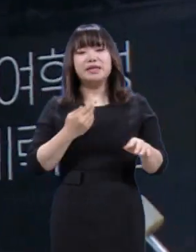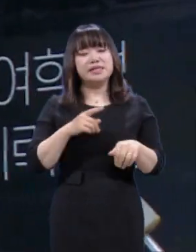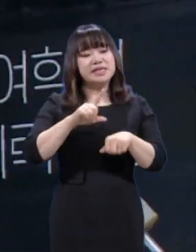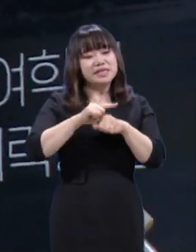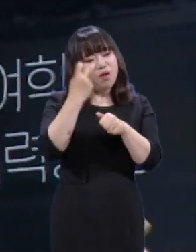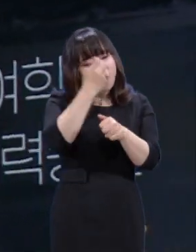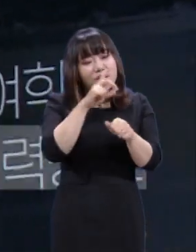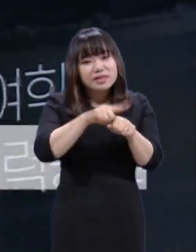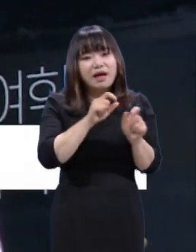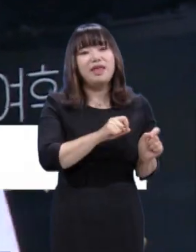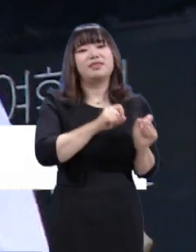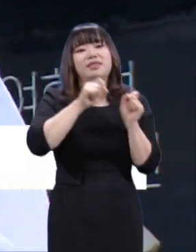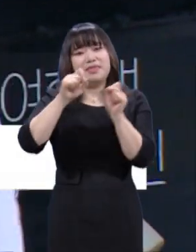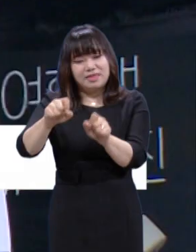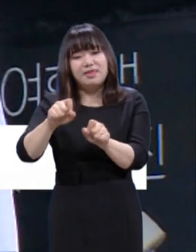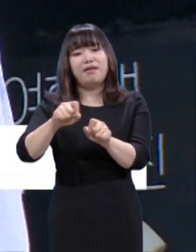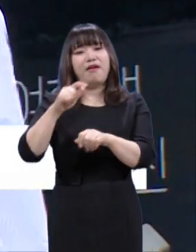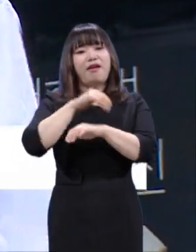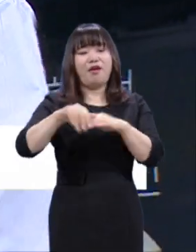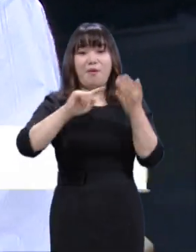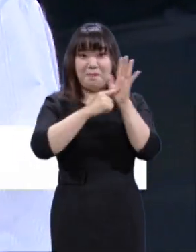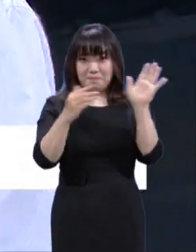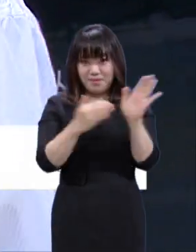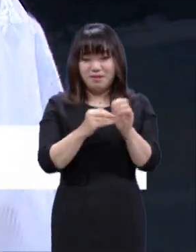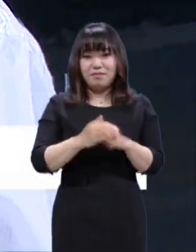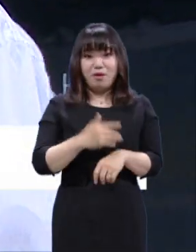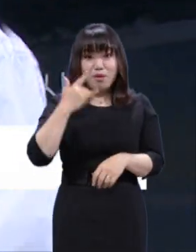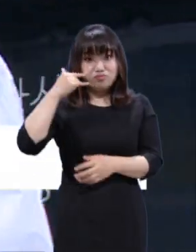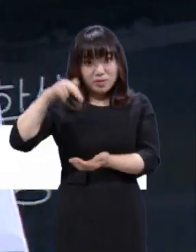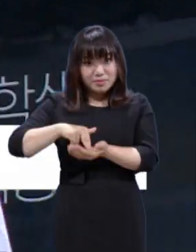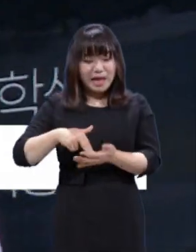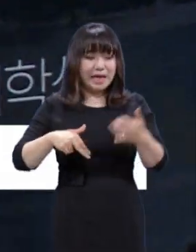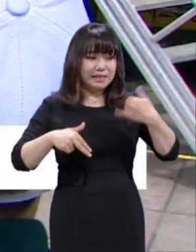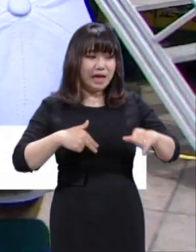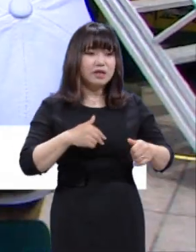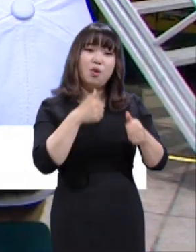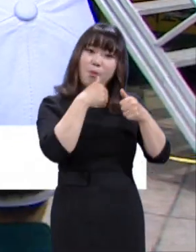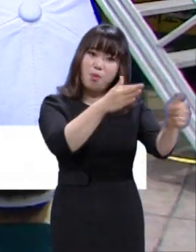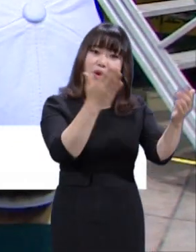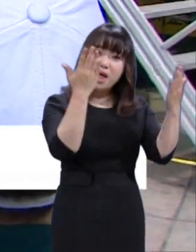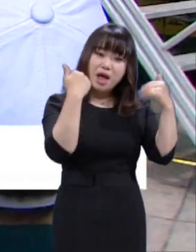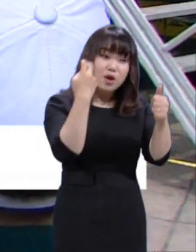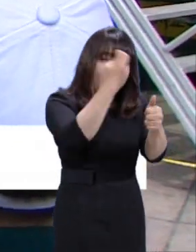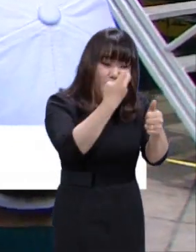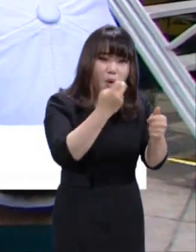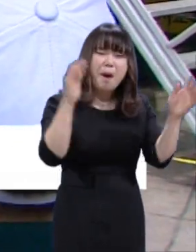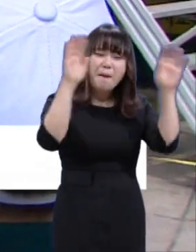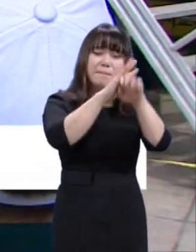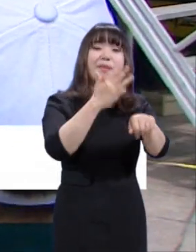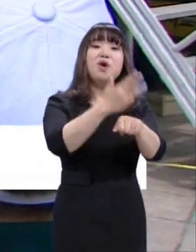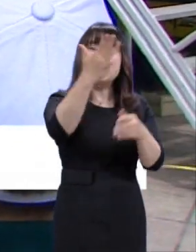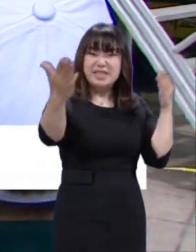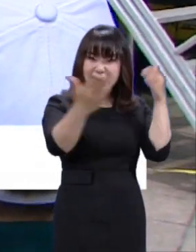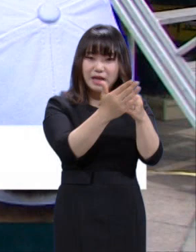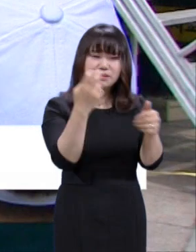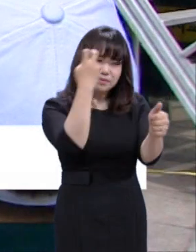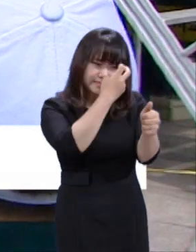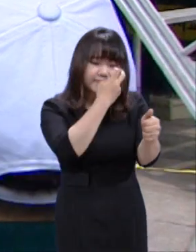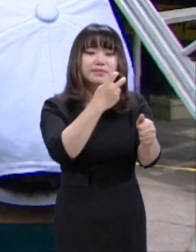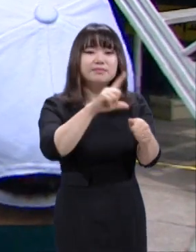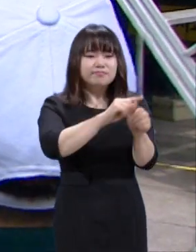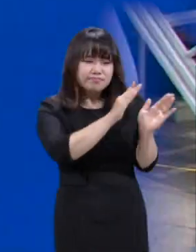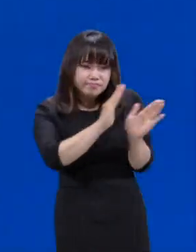계획했습니다. 학부모가 안심하고 자녀를 학교에 맡길 수 있도록 돌봄 시간을 밤 8시까지 연장하는